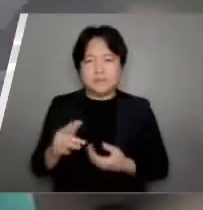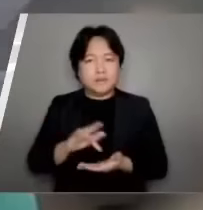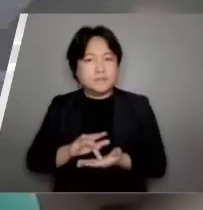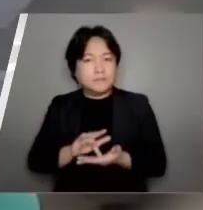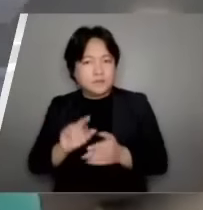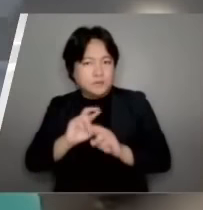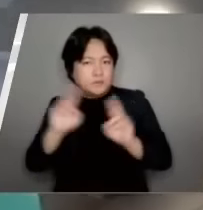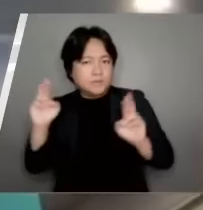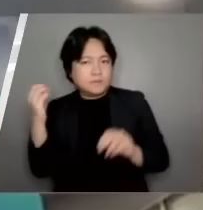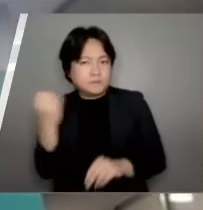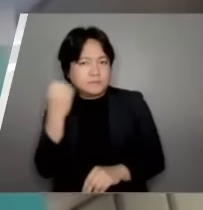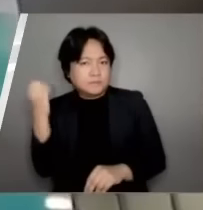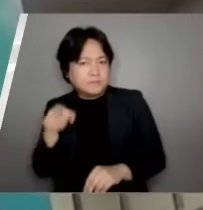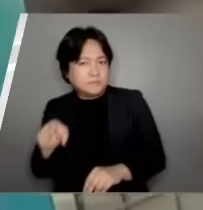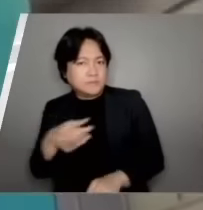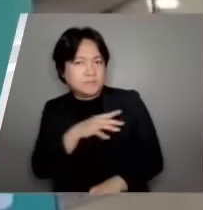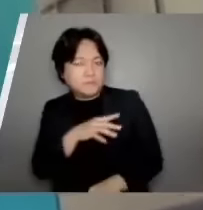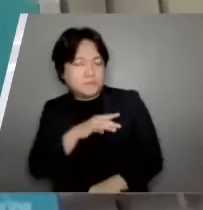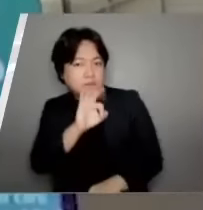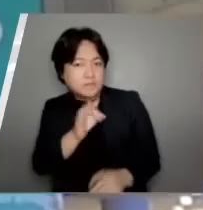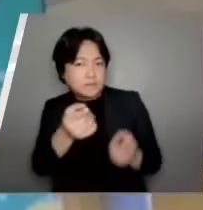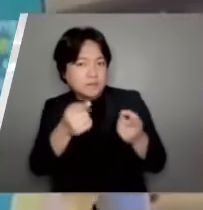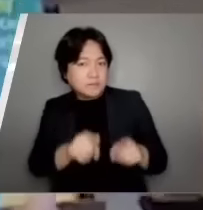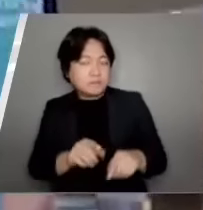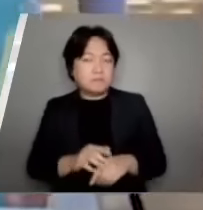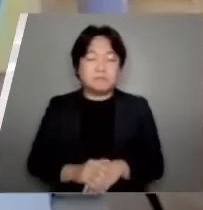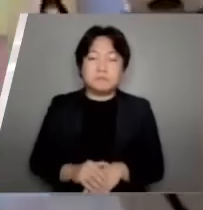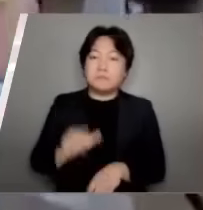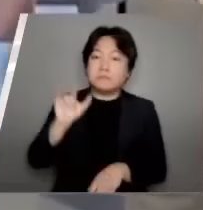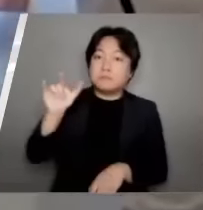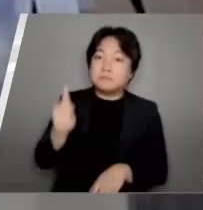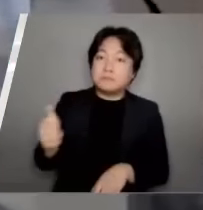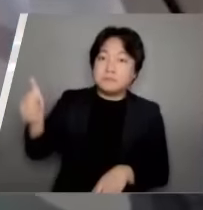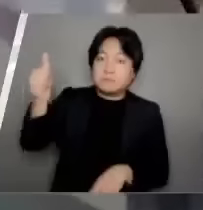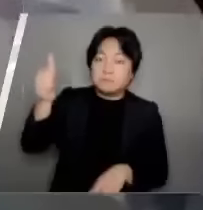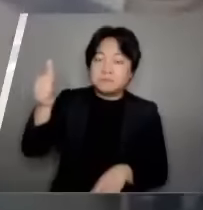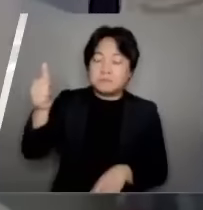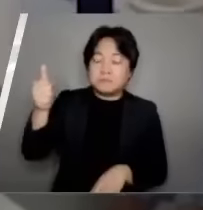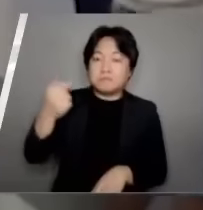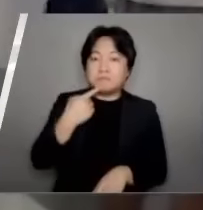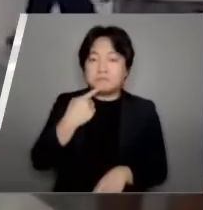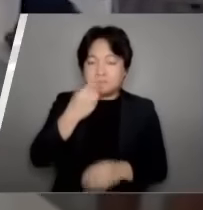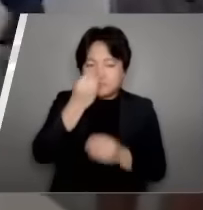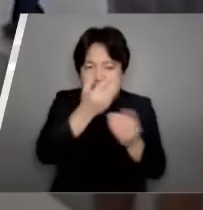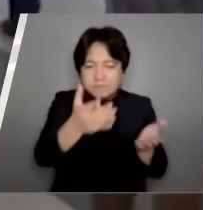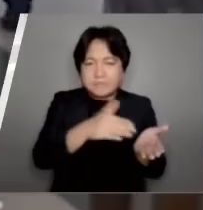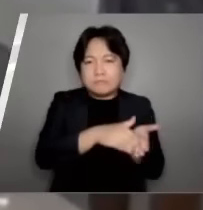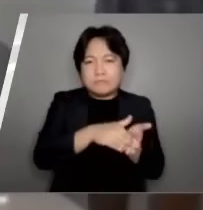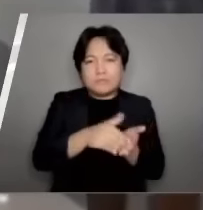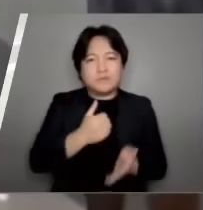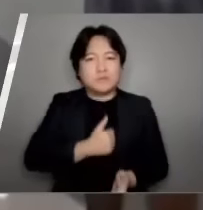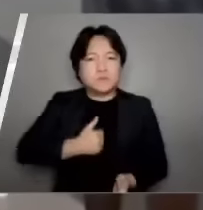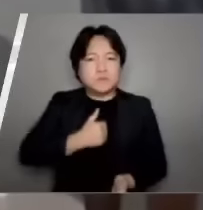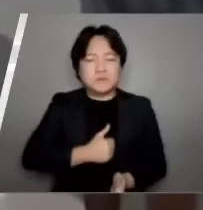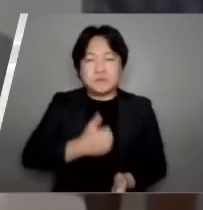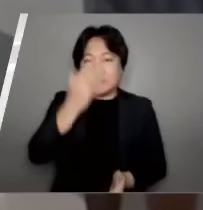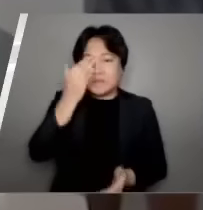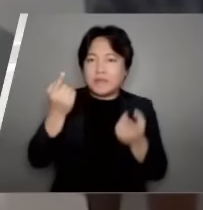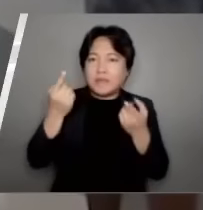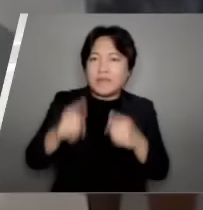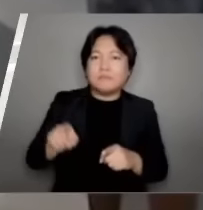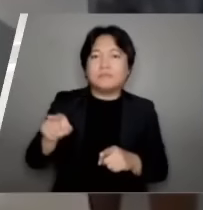emergency. Humihingi ng pangunawa si MIAA General Manager Eric Jose Ines para sa anumang inconvenience na dulot ng upgrade sa